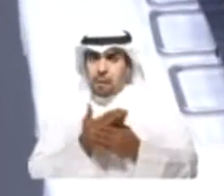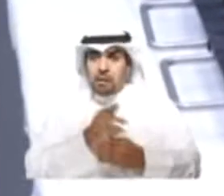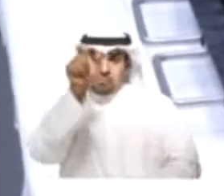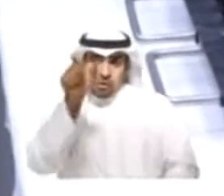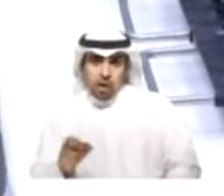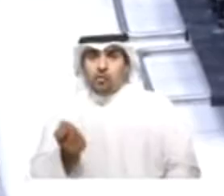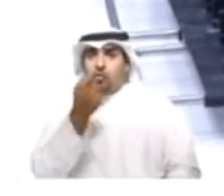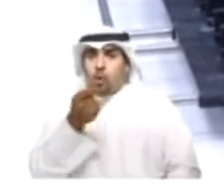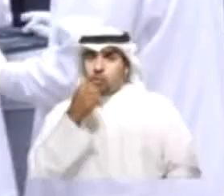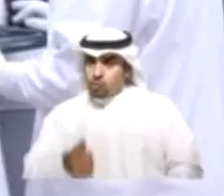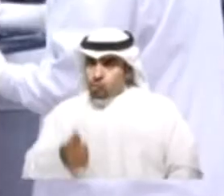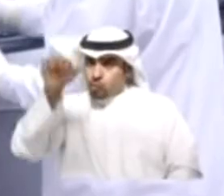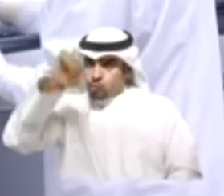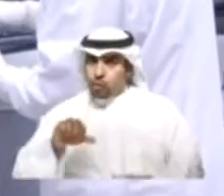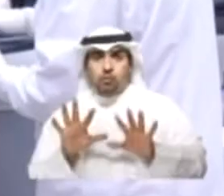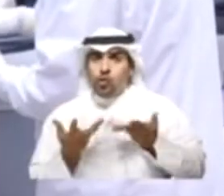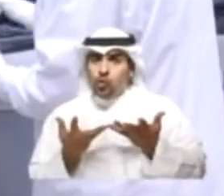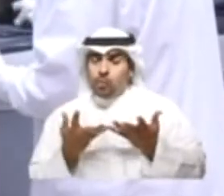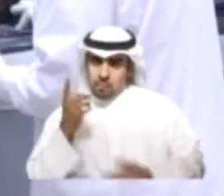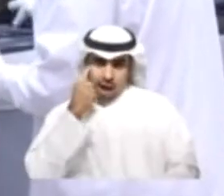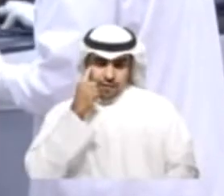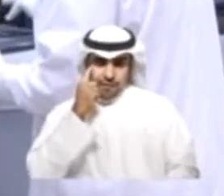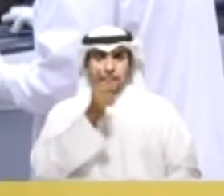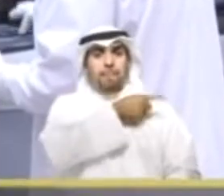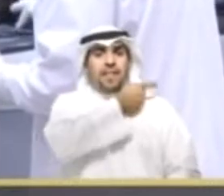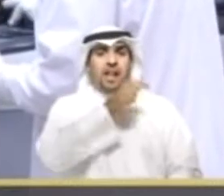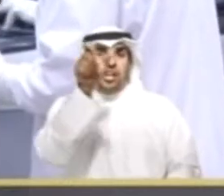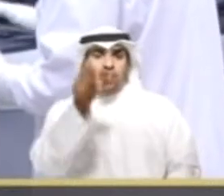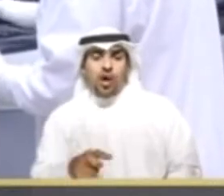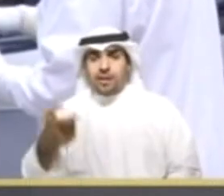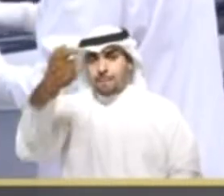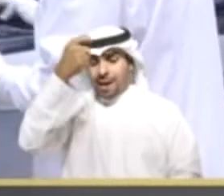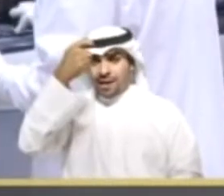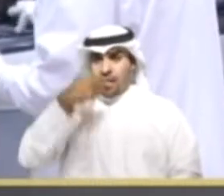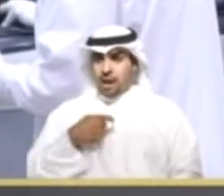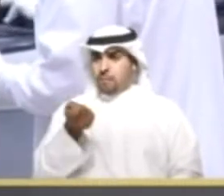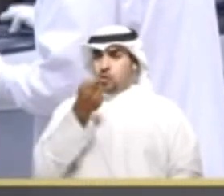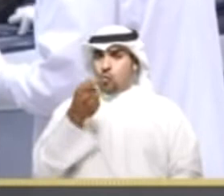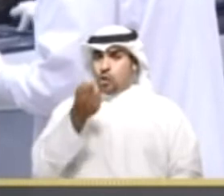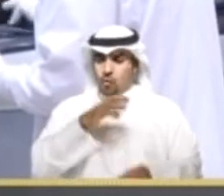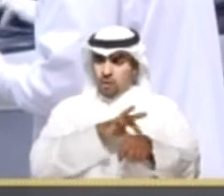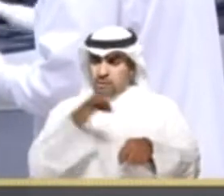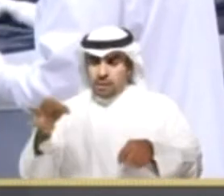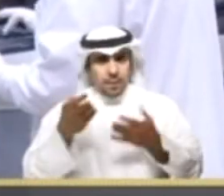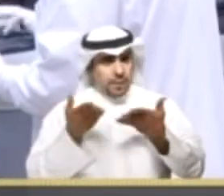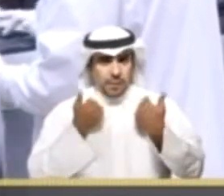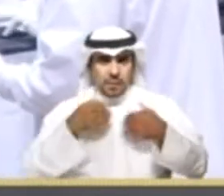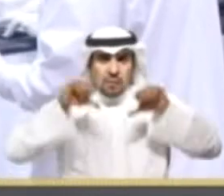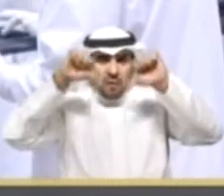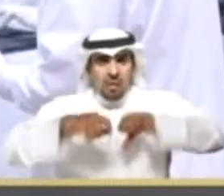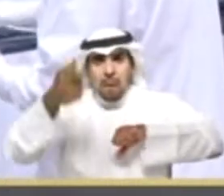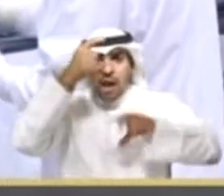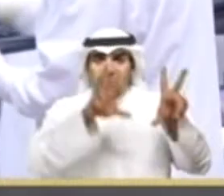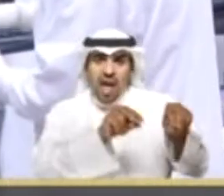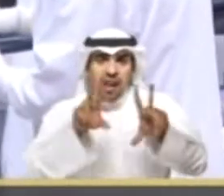الفيروسية. في حالة عدم استجابة المريض للعلاج نقوم بفحص دقيق ونرى مدى مقاومة الفيروس